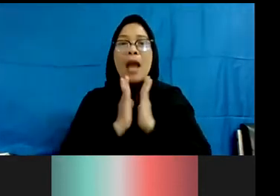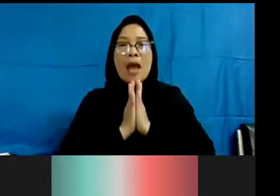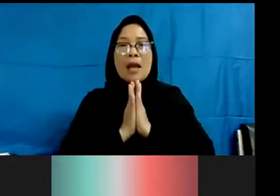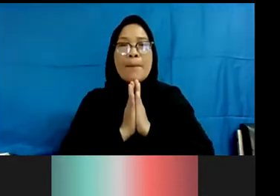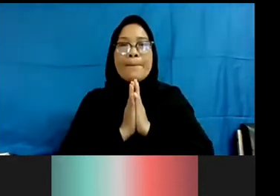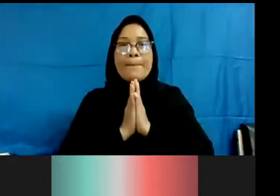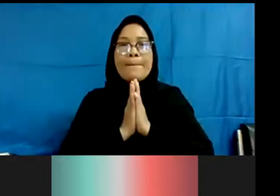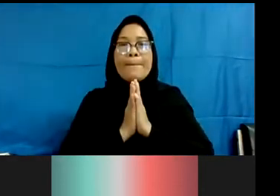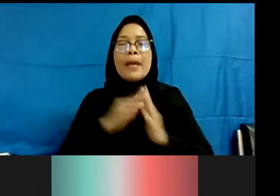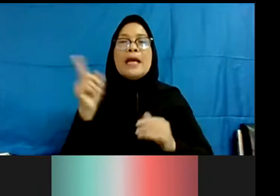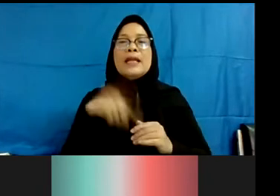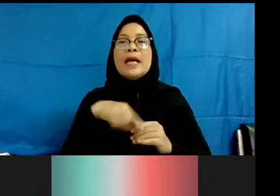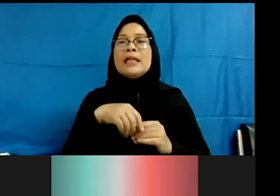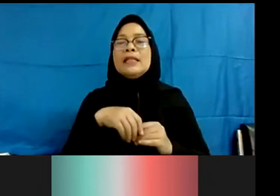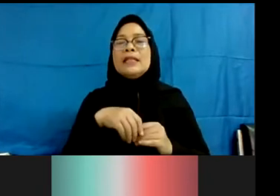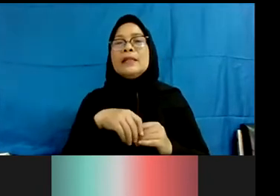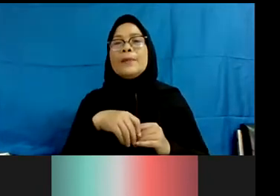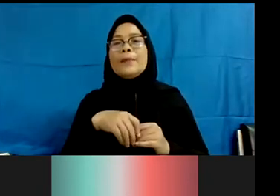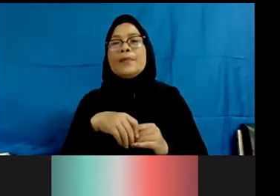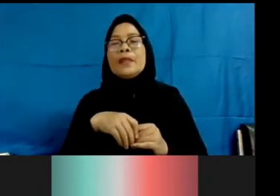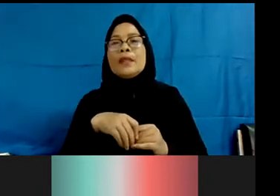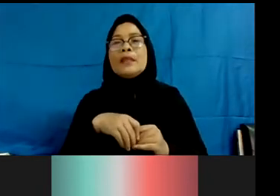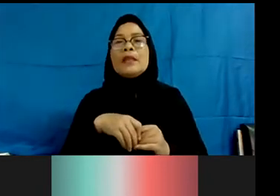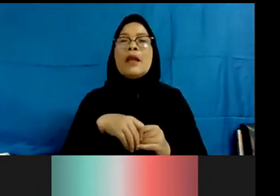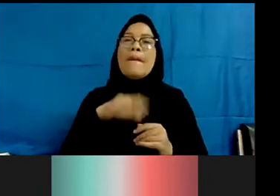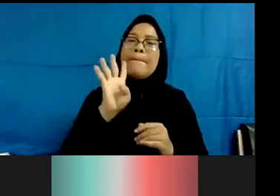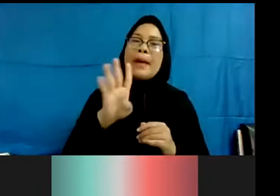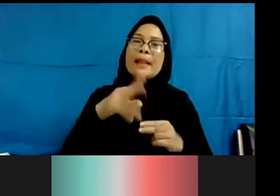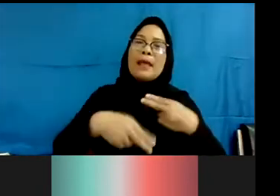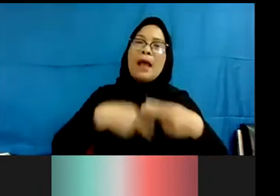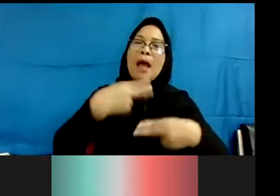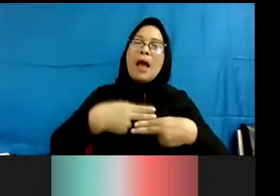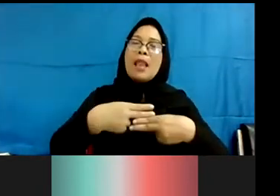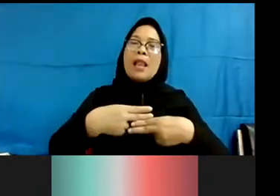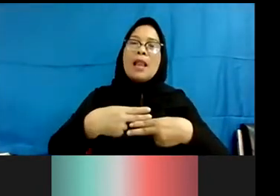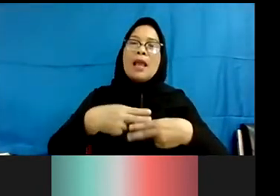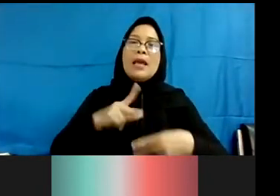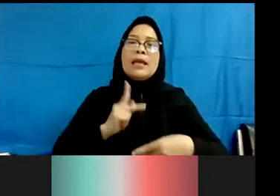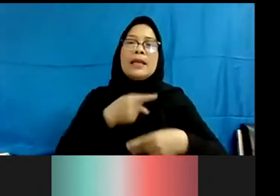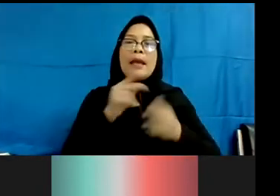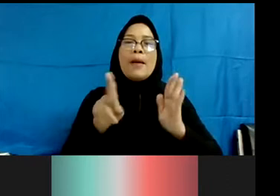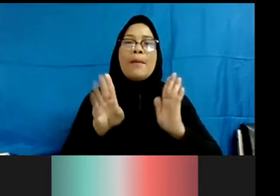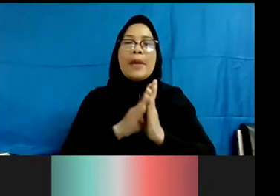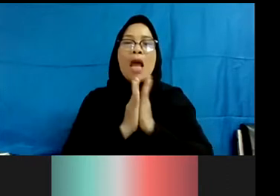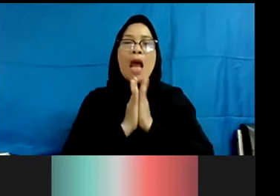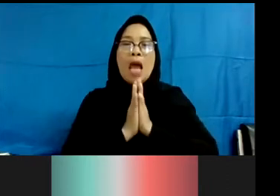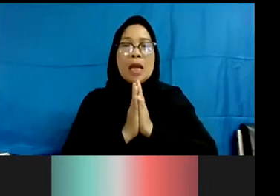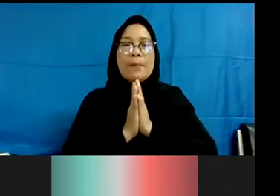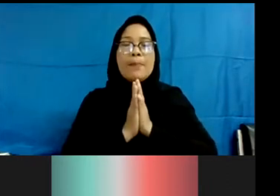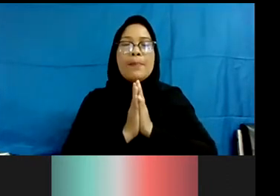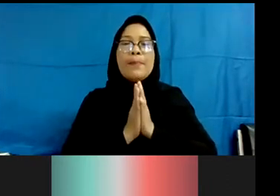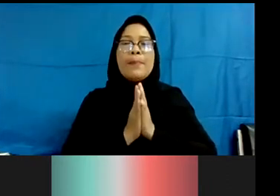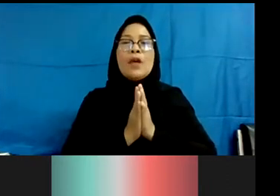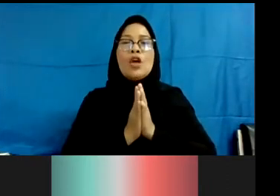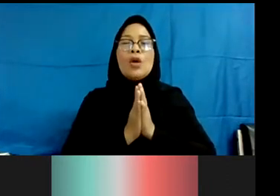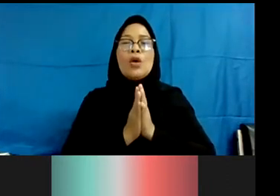dari BRAILLE tadi itu, empat hal tadi itu ya, kita harap ke depan dari sini kita bisa apa nih